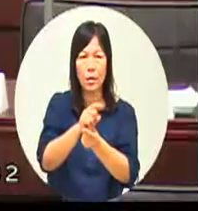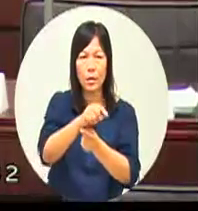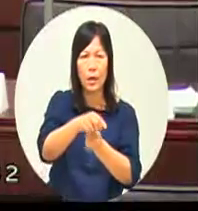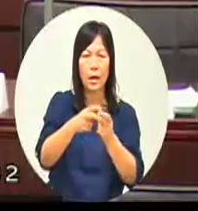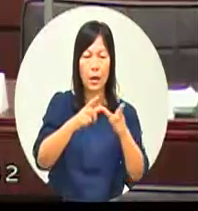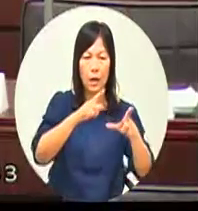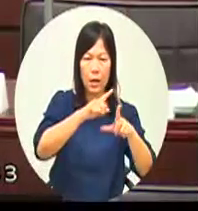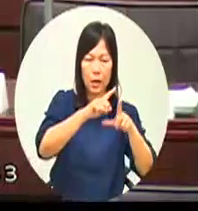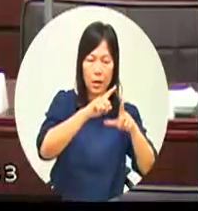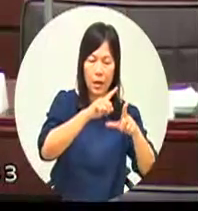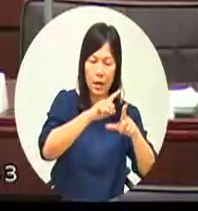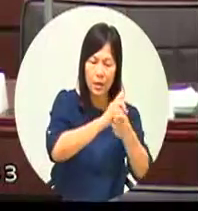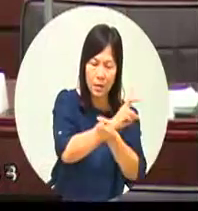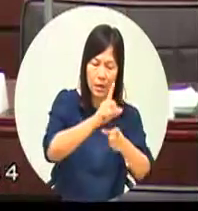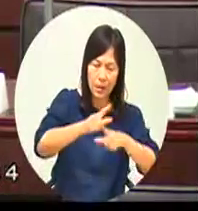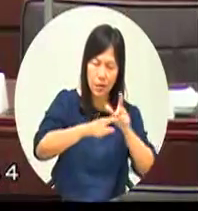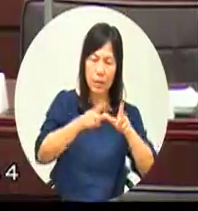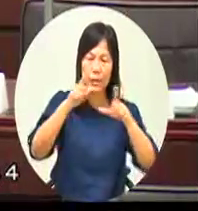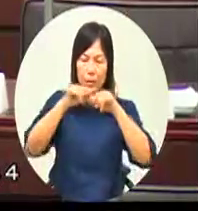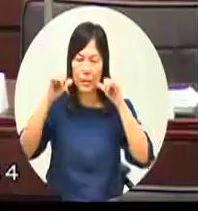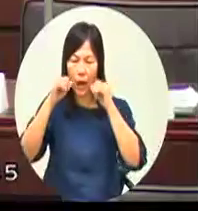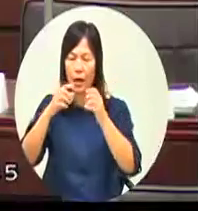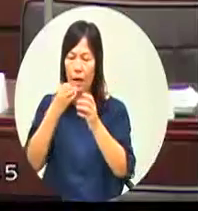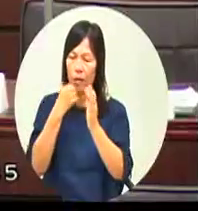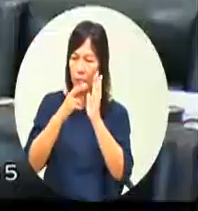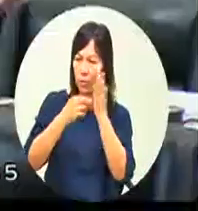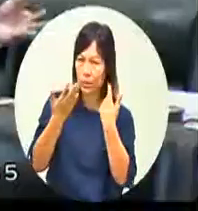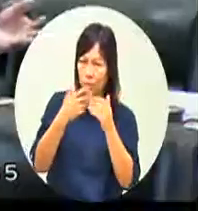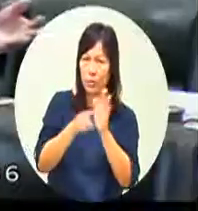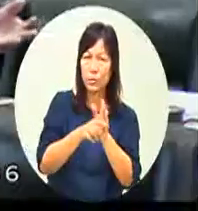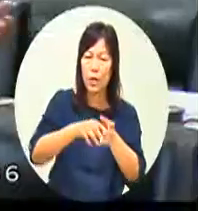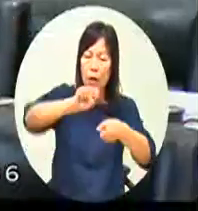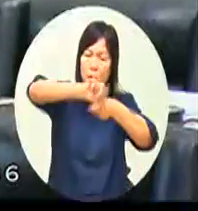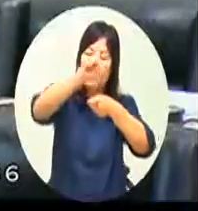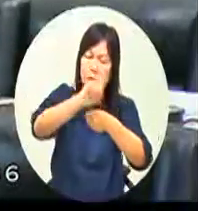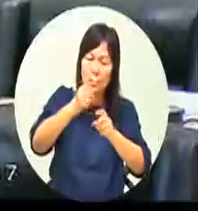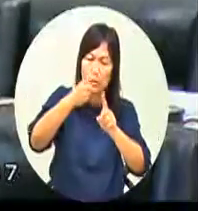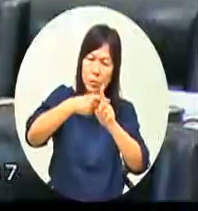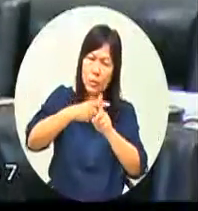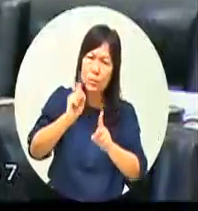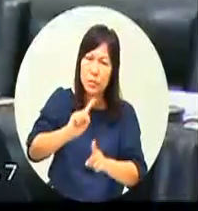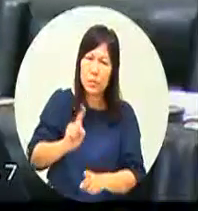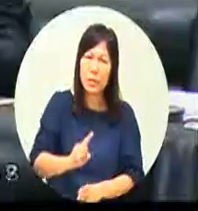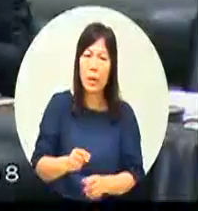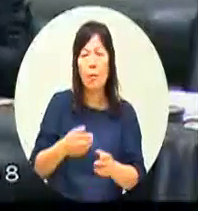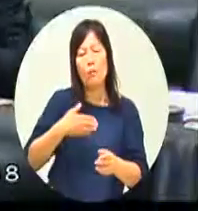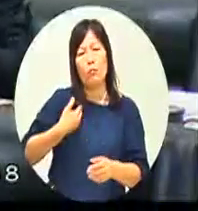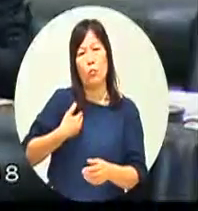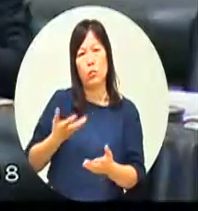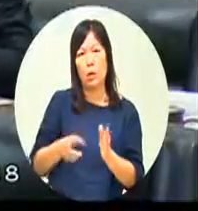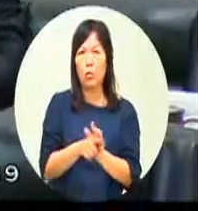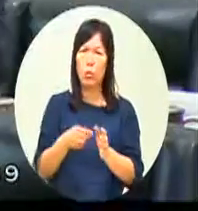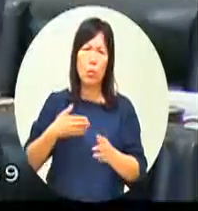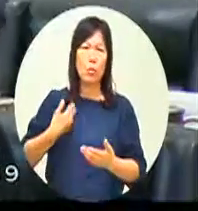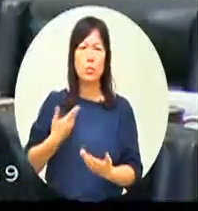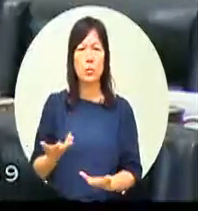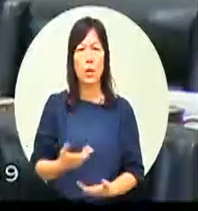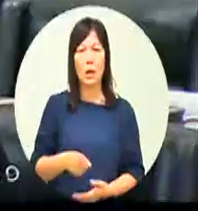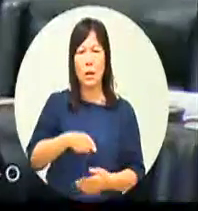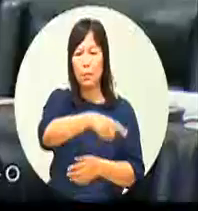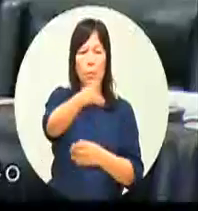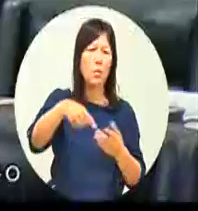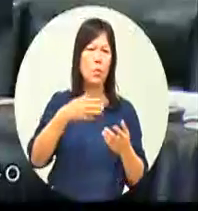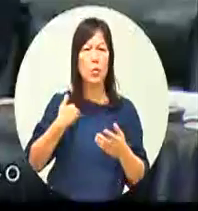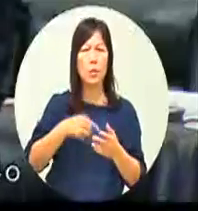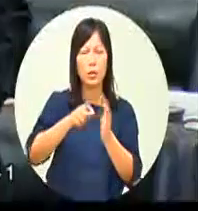恒大聊，再跟他做报告清楚。 绝对会增加嘛，增加到啥物程度？唔知啦，我嘛唔知啊，因嘛唔，我大